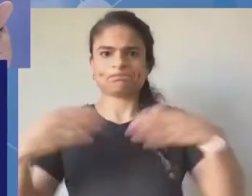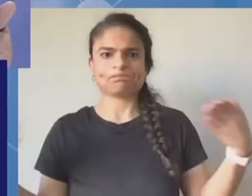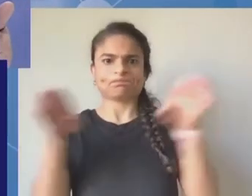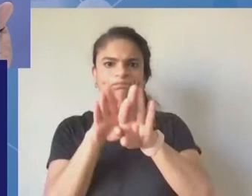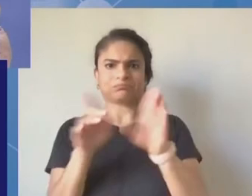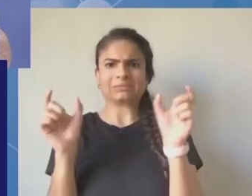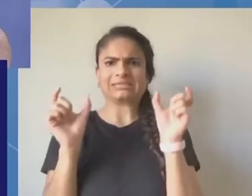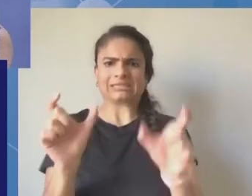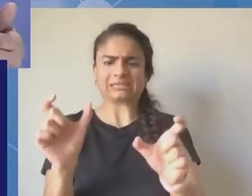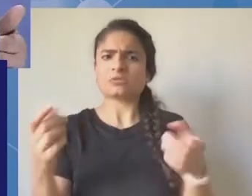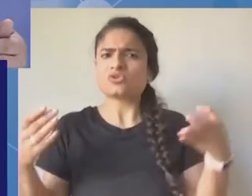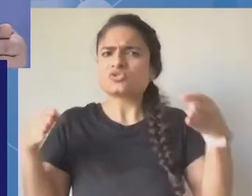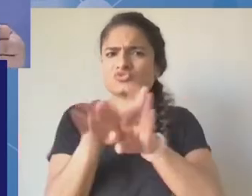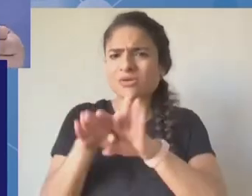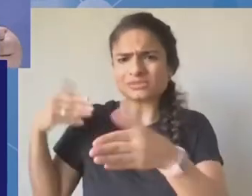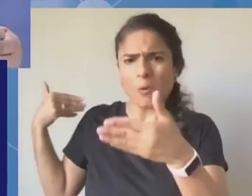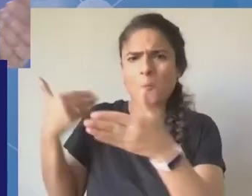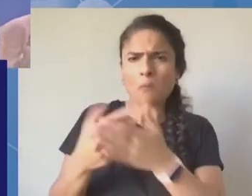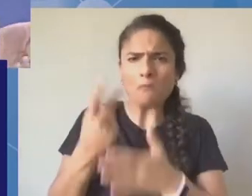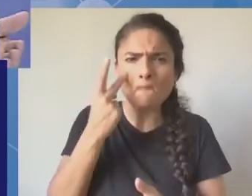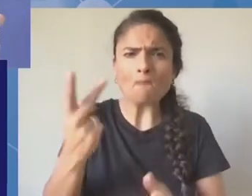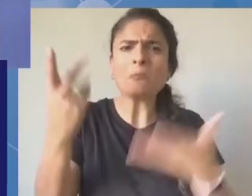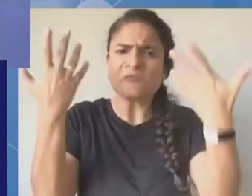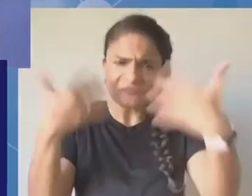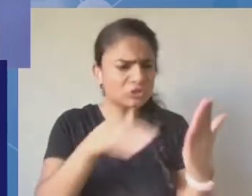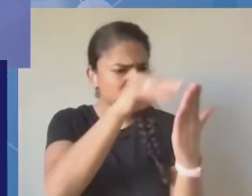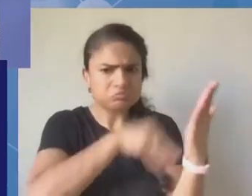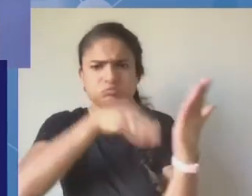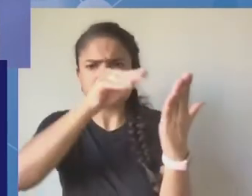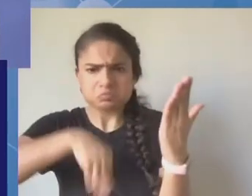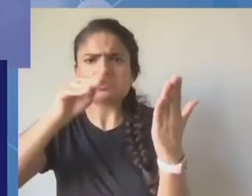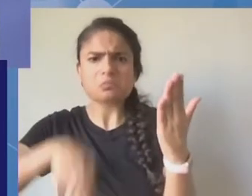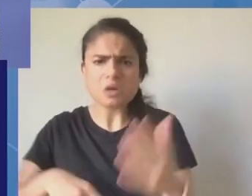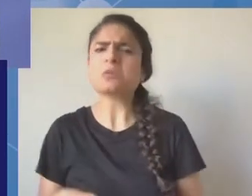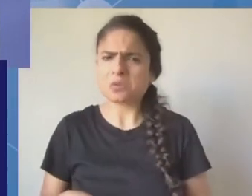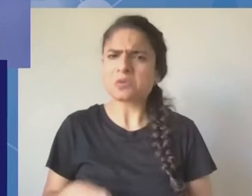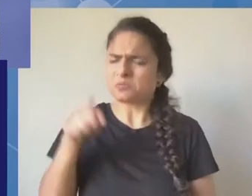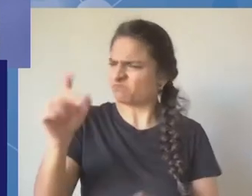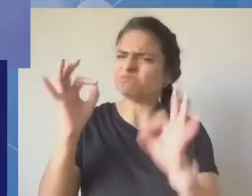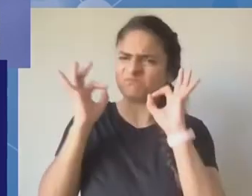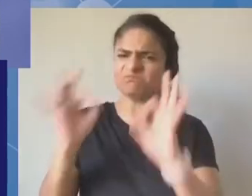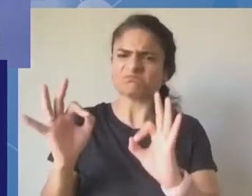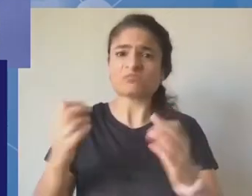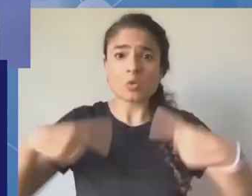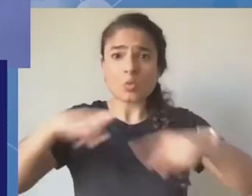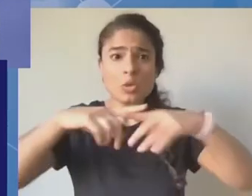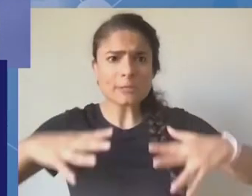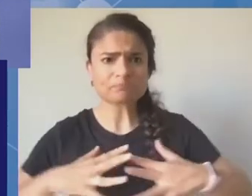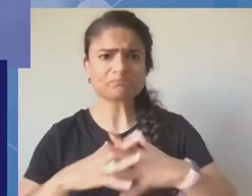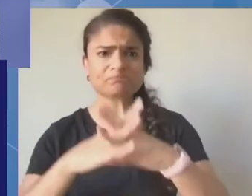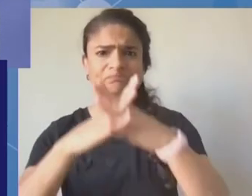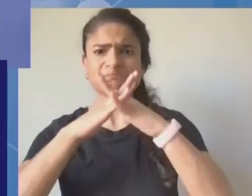料当中的吧，包括这个分会资料筹备资料里面提到过的吧，这都